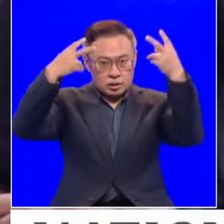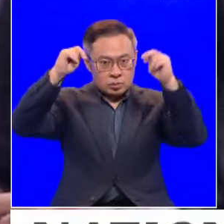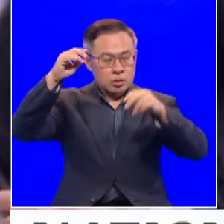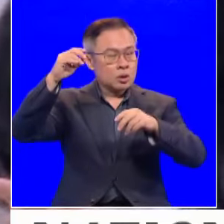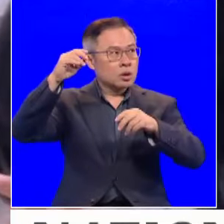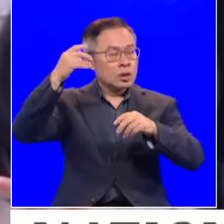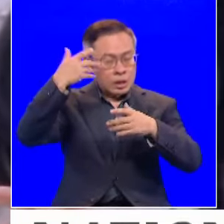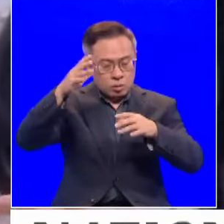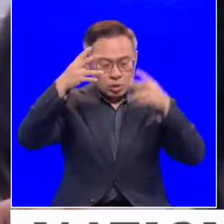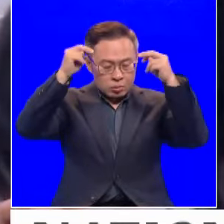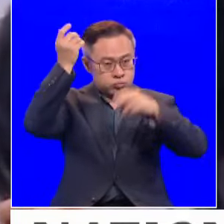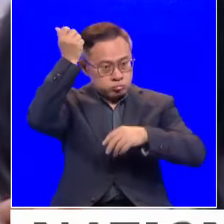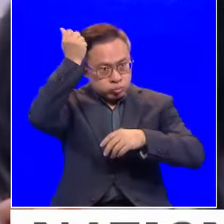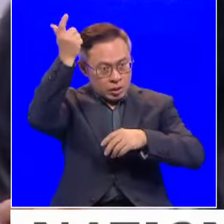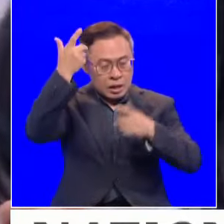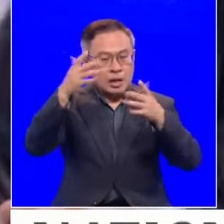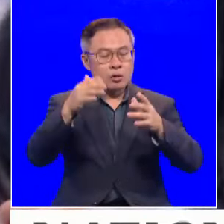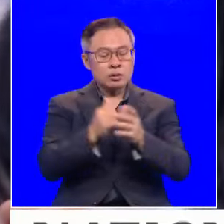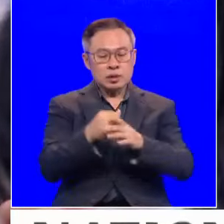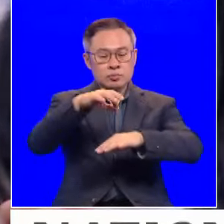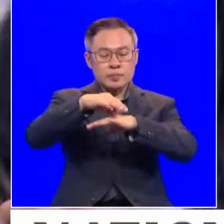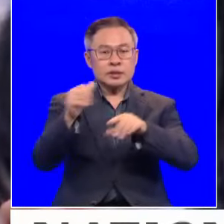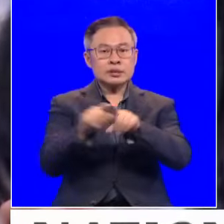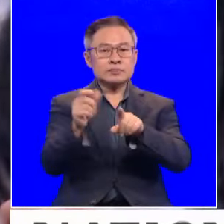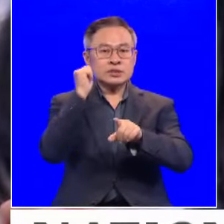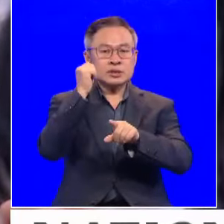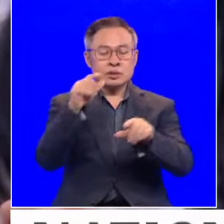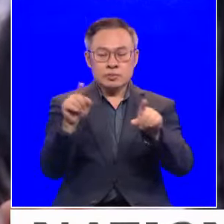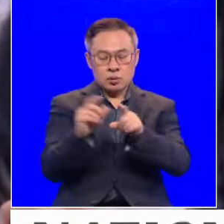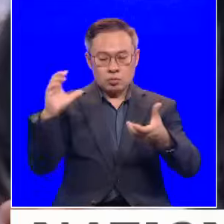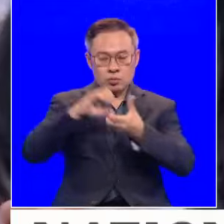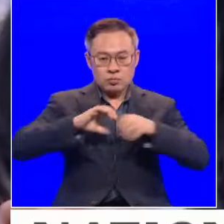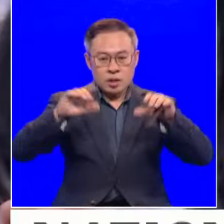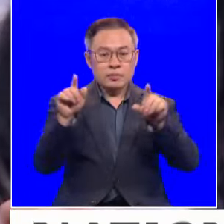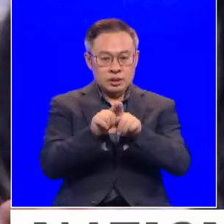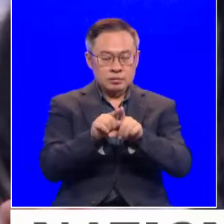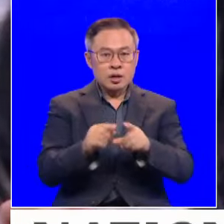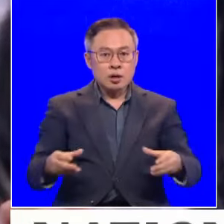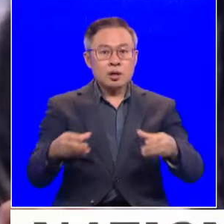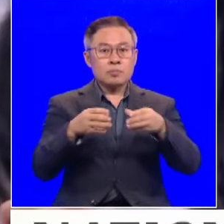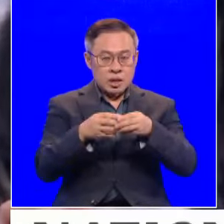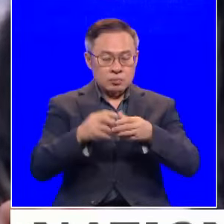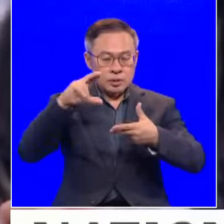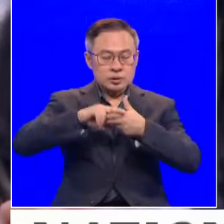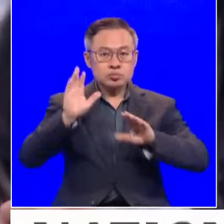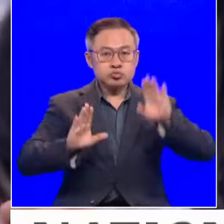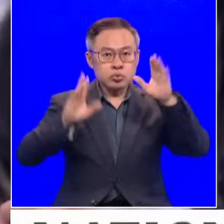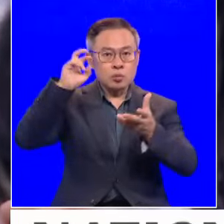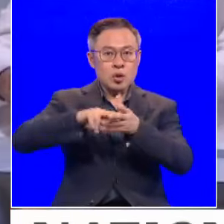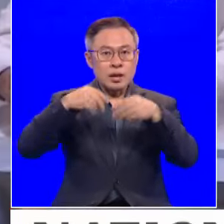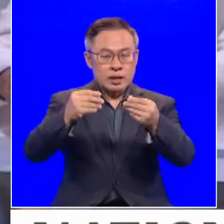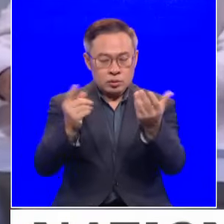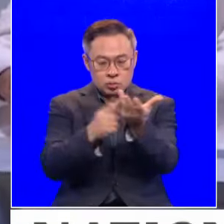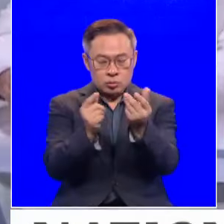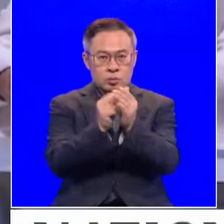รีด้วยและตามสัดส่วนเดิมและตำแหน่งเดิมพรรคพลังประชารัฐจึงได้มีการออกเสียงสนับสนุนให้เป็นนายกรัฐมนตรี39เสียง